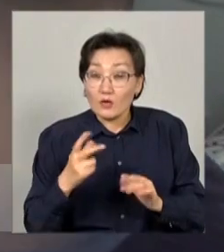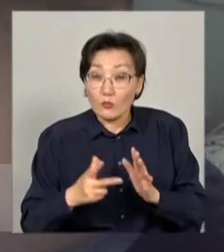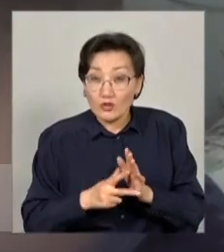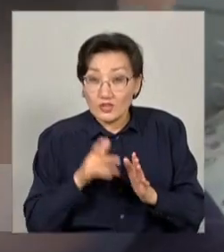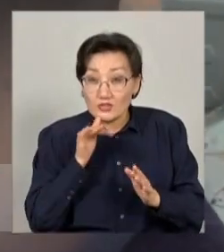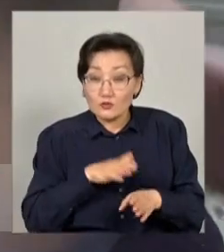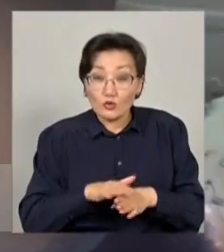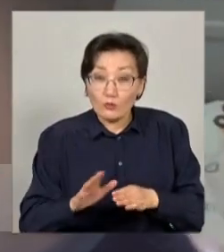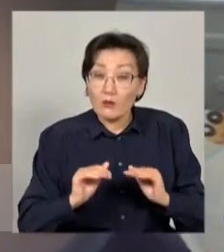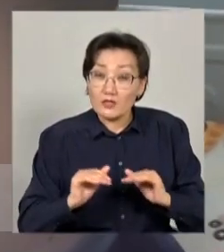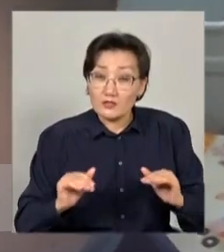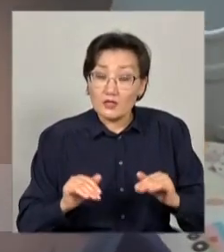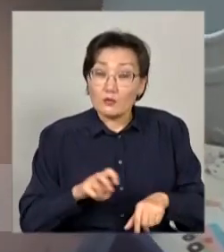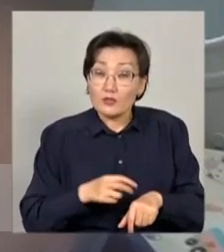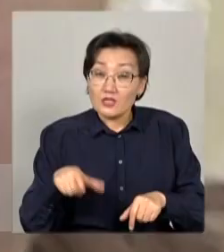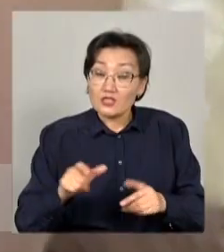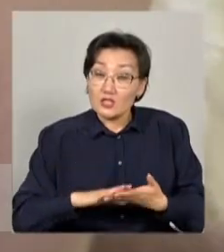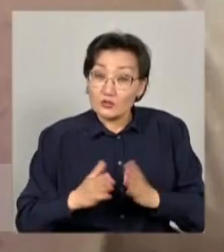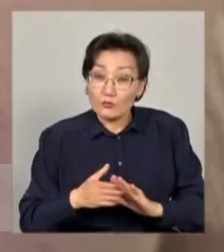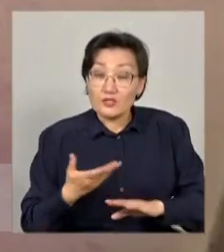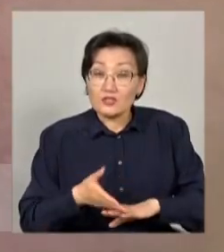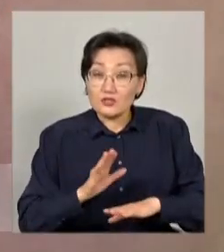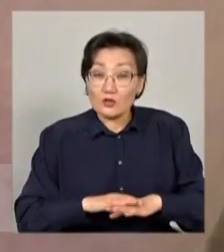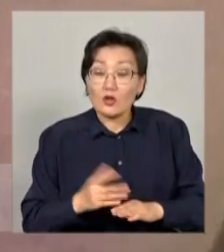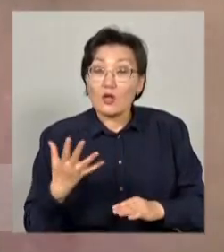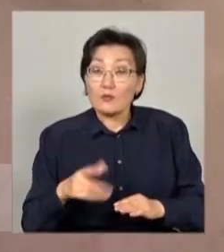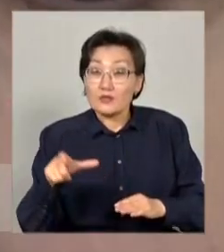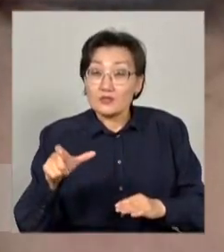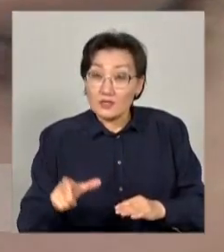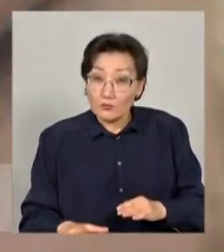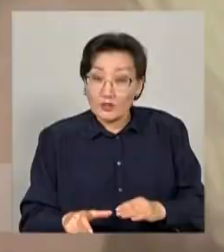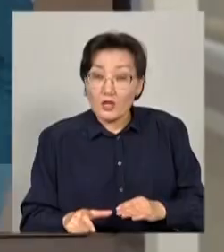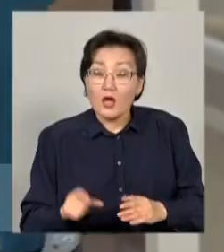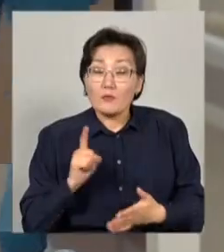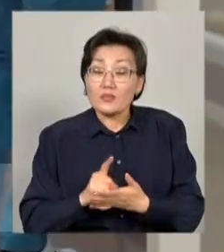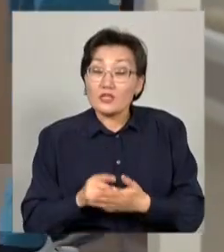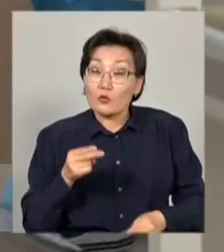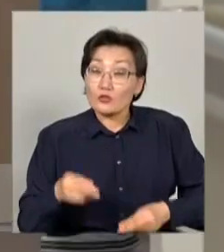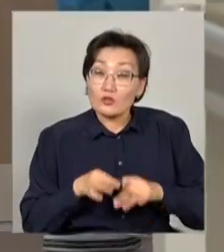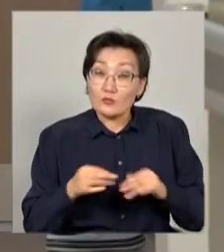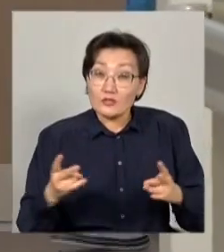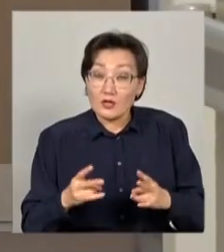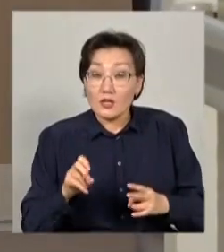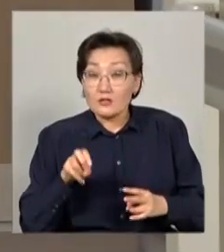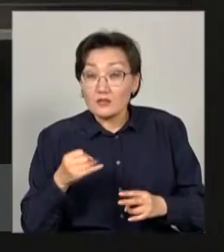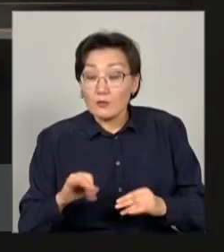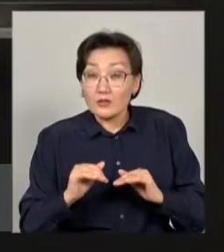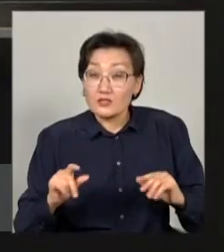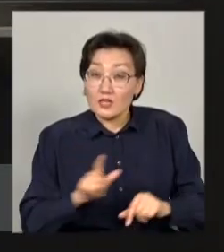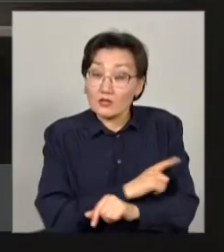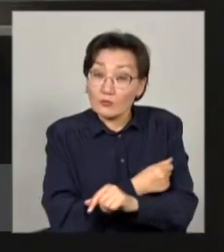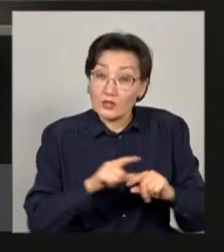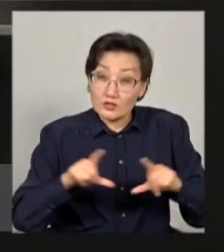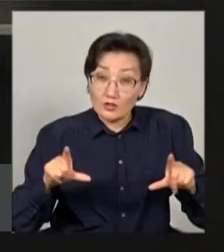жасқа толмаған балалар. Дәрігерлер жағдайы қиын бесеуіне міндетті түрде ота жасауға жетті. Осы уақытқа дейін Ақсай балалар ауруханасының